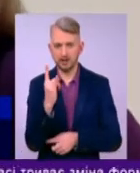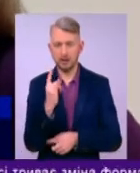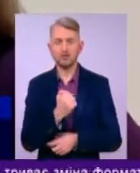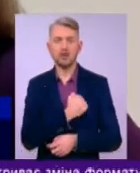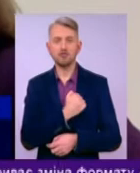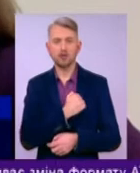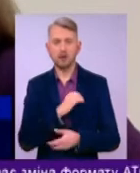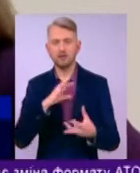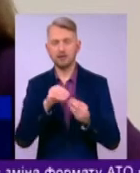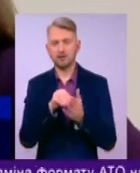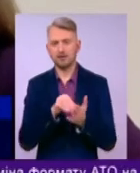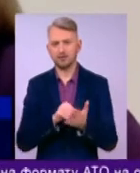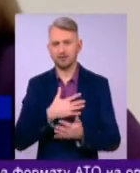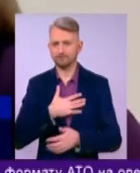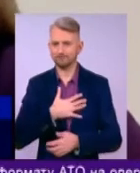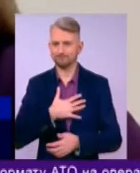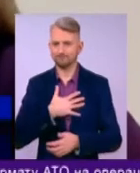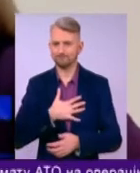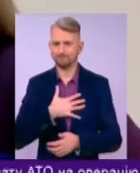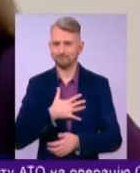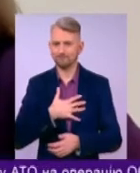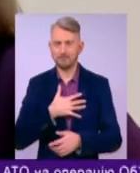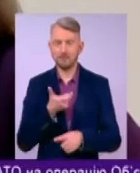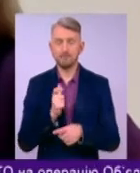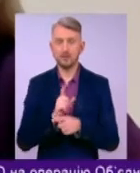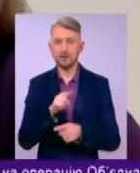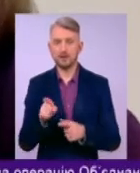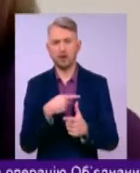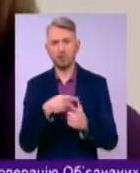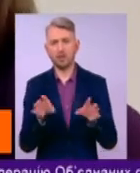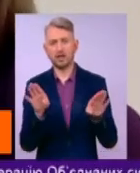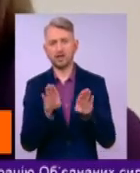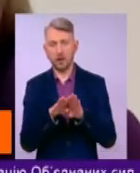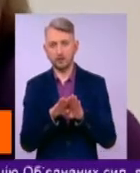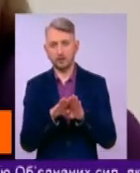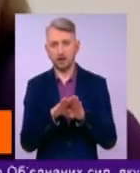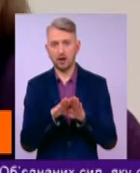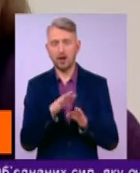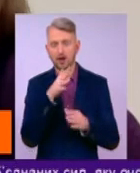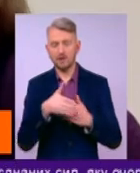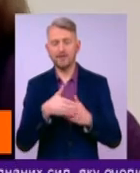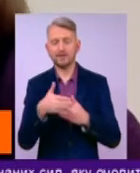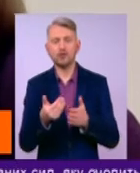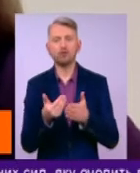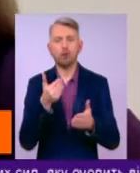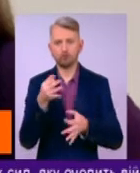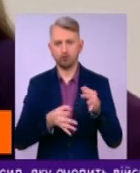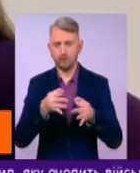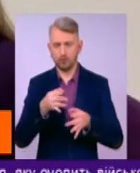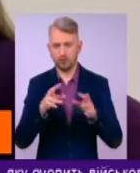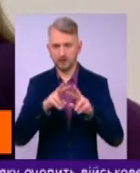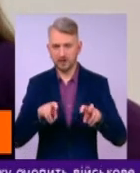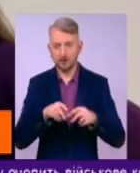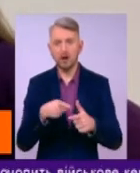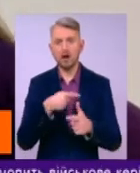жаль, статистика невтішна, тому що більшість з них або закривається на стадії досудового слідства, або ж